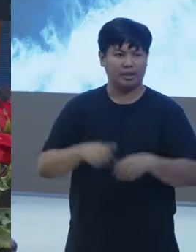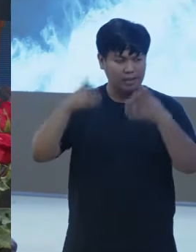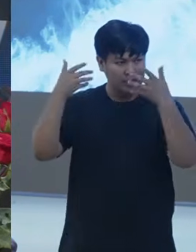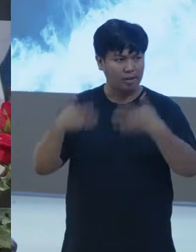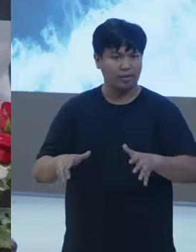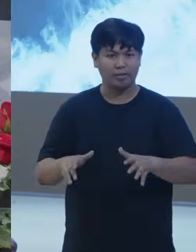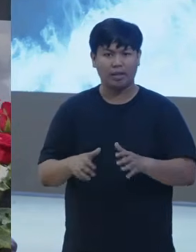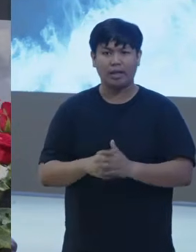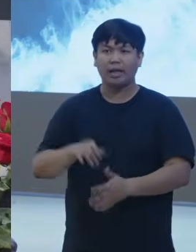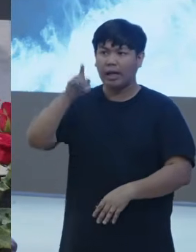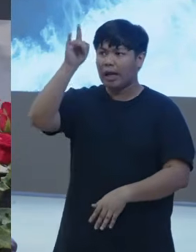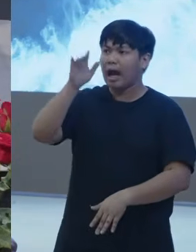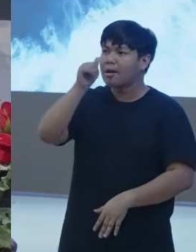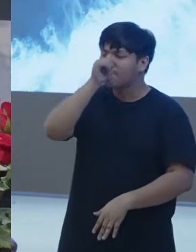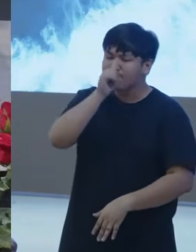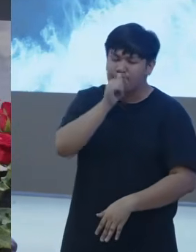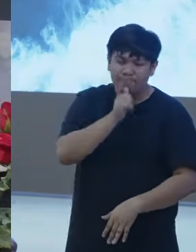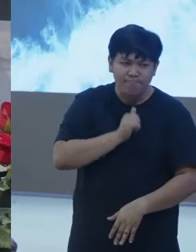Matyaga ang Diyos sa kanya,